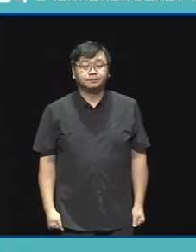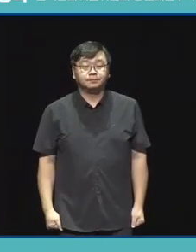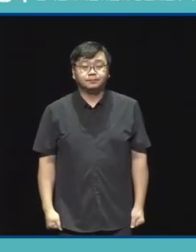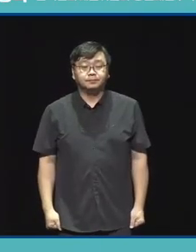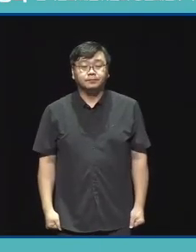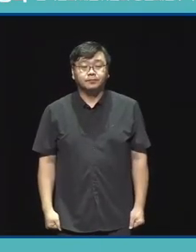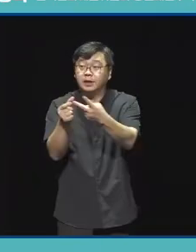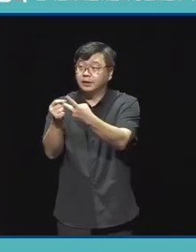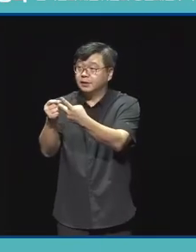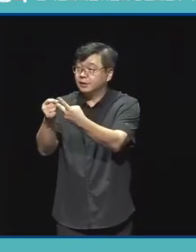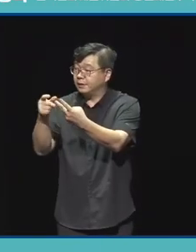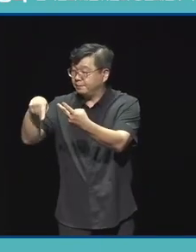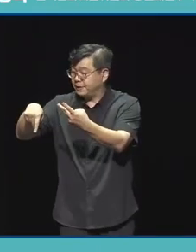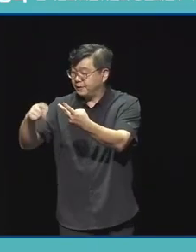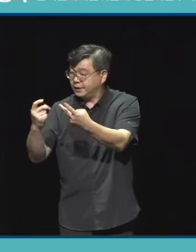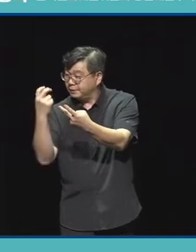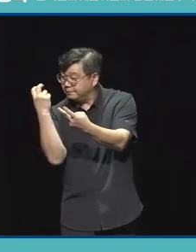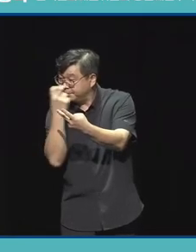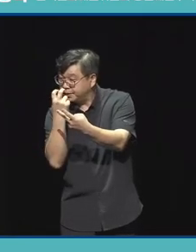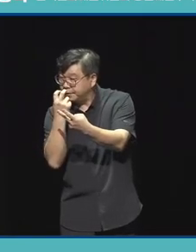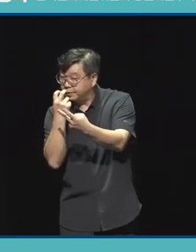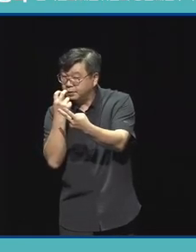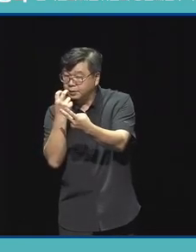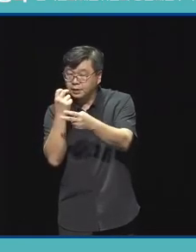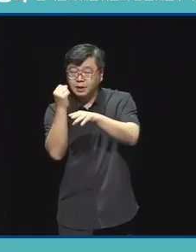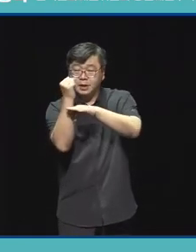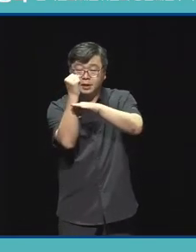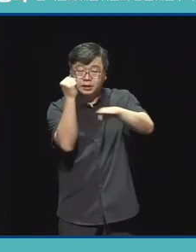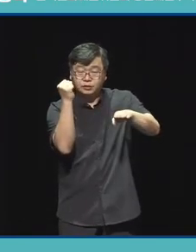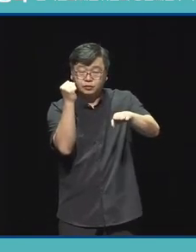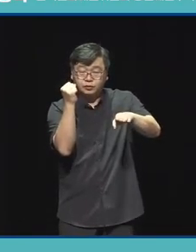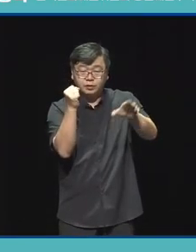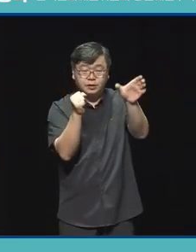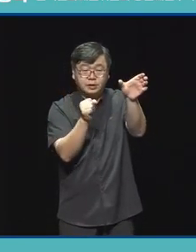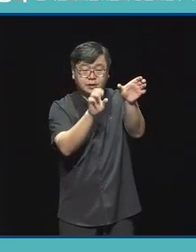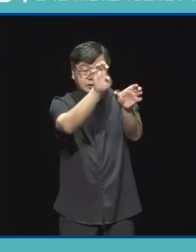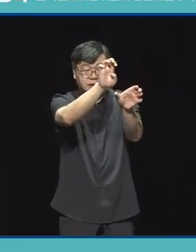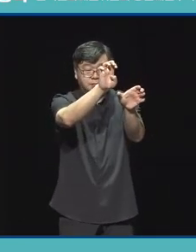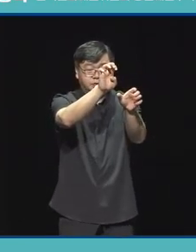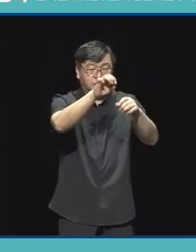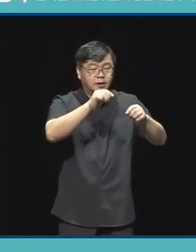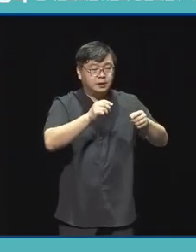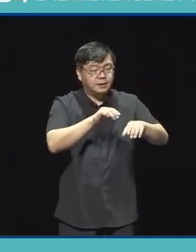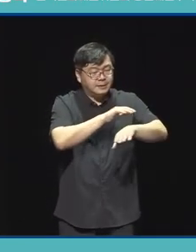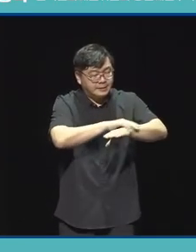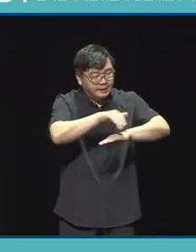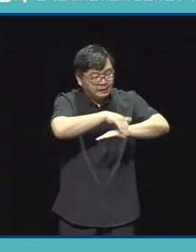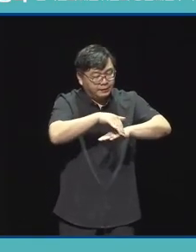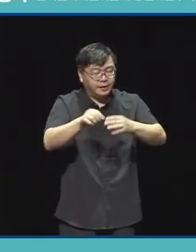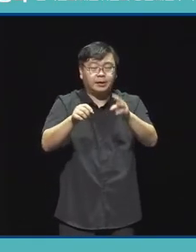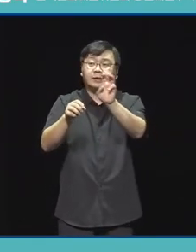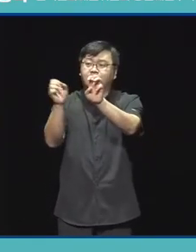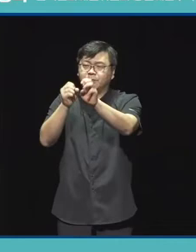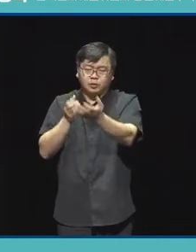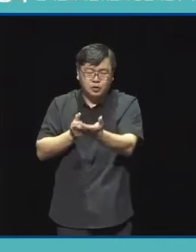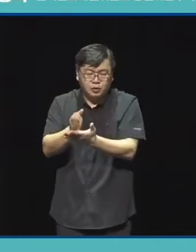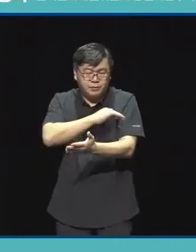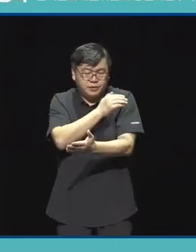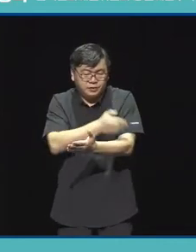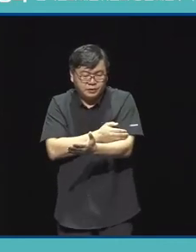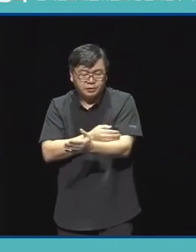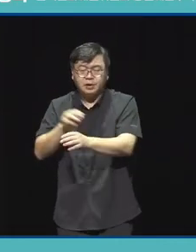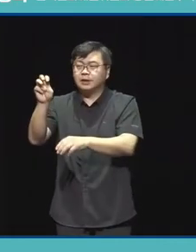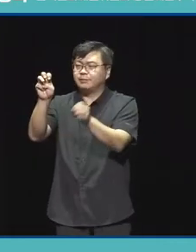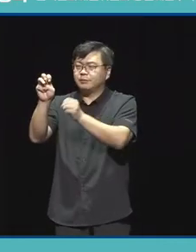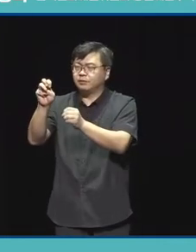네 시민은 서류로 진행이 되고요 심의 기준은 사업계획에 충실성이 40% 그 다음에 실행 영향의 전문성이 30% 그 다음에